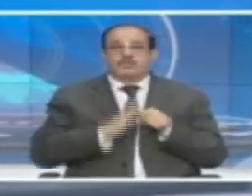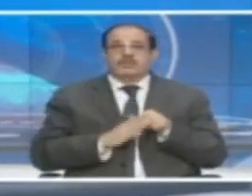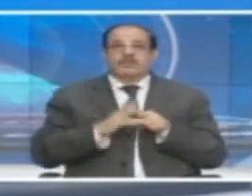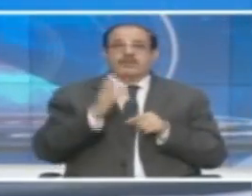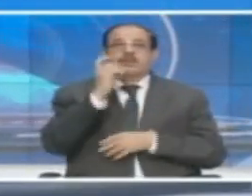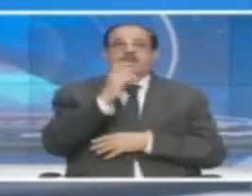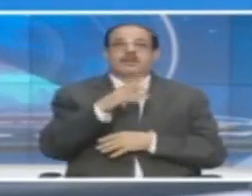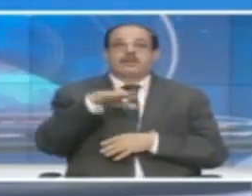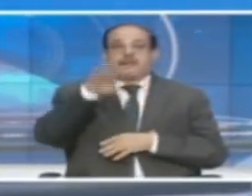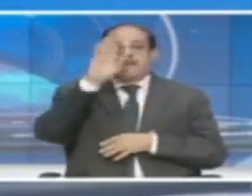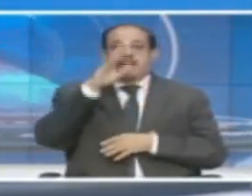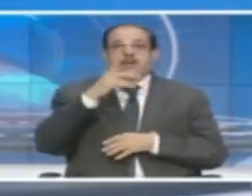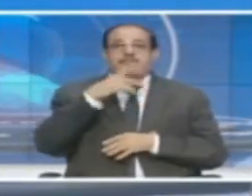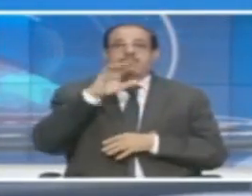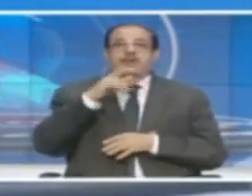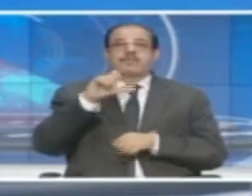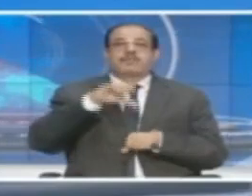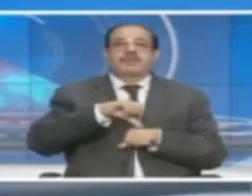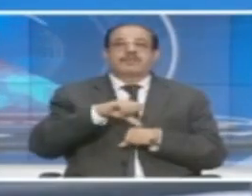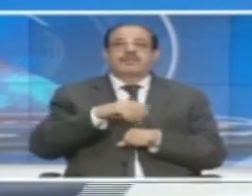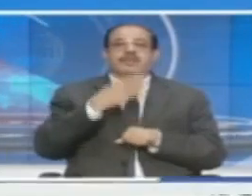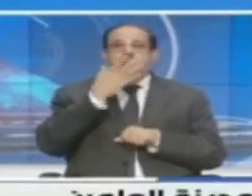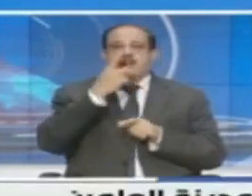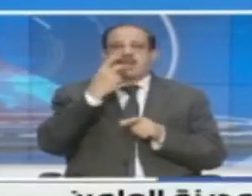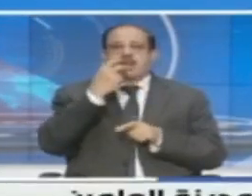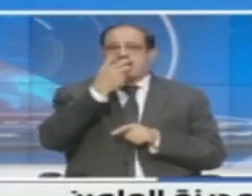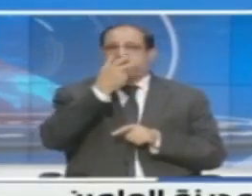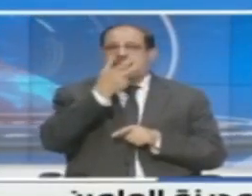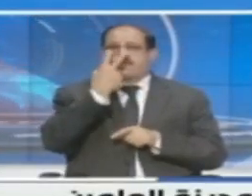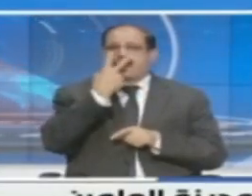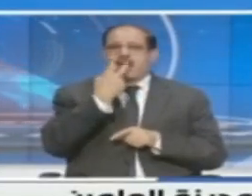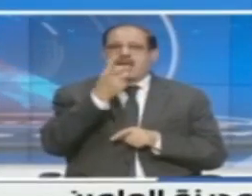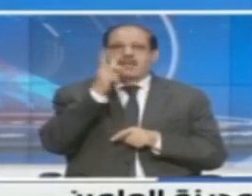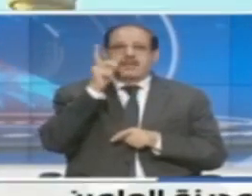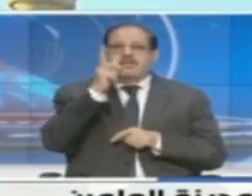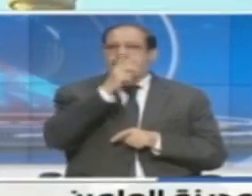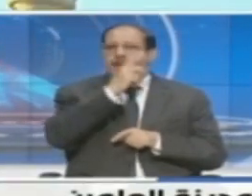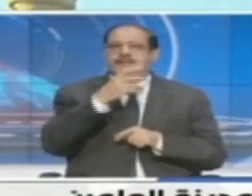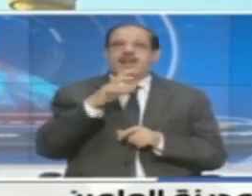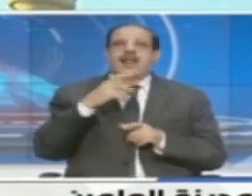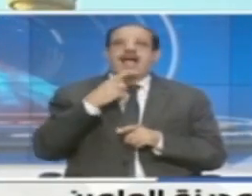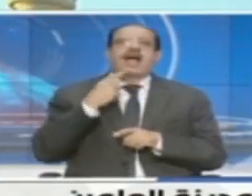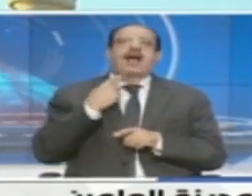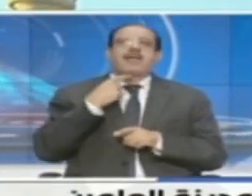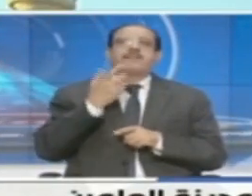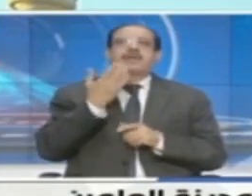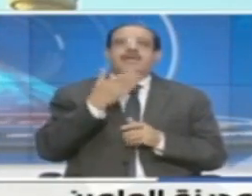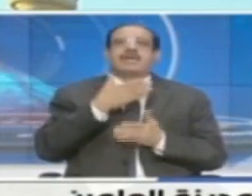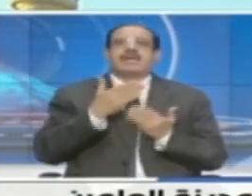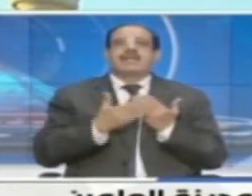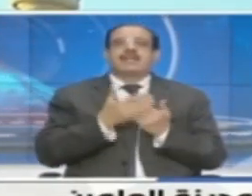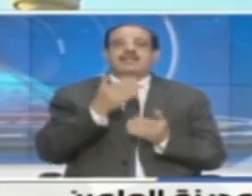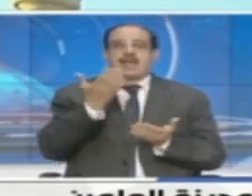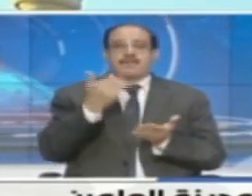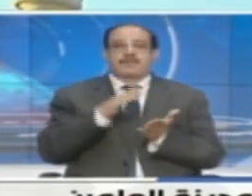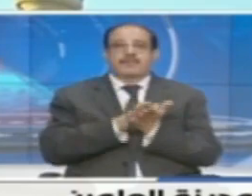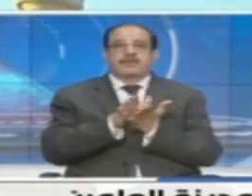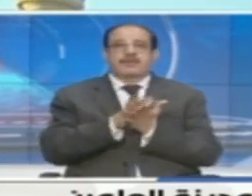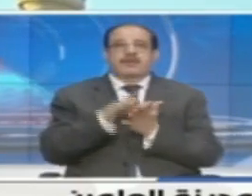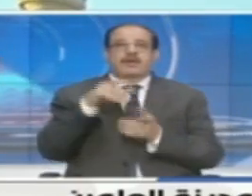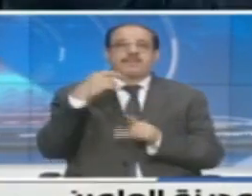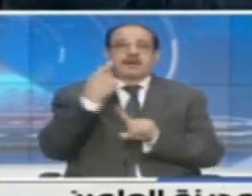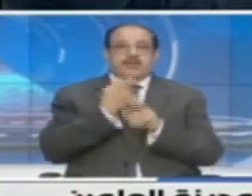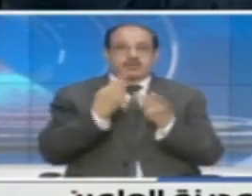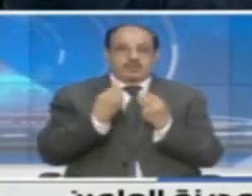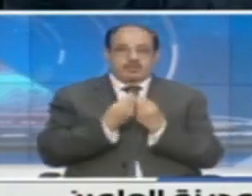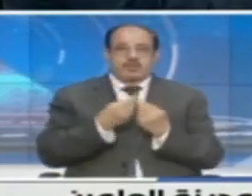المبارك بمسجد مالك الملك بالمنطقه التراثيه في مدينه العالمين الجديده. رافق الرئيس كل من رئيس مجلس